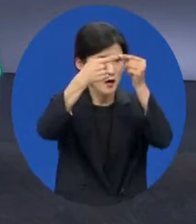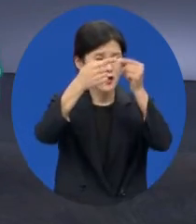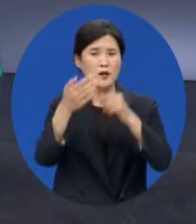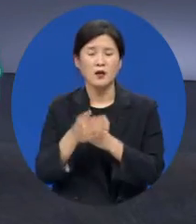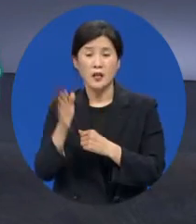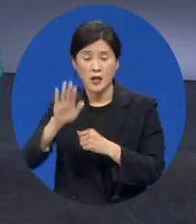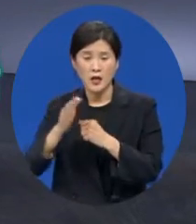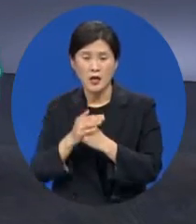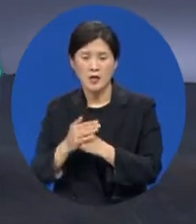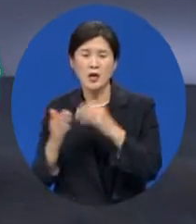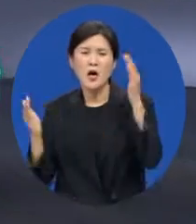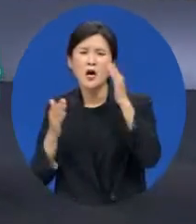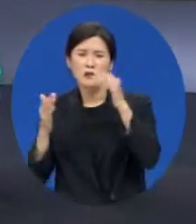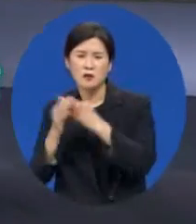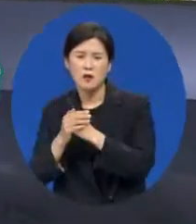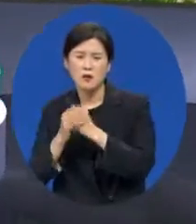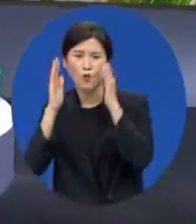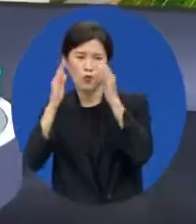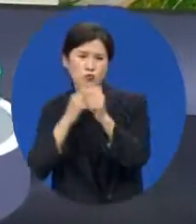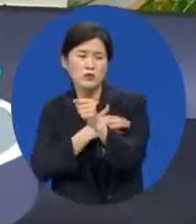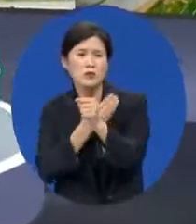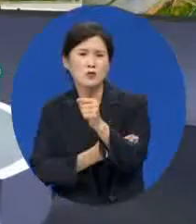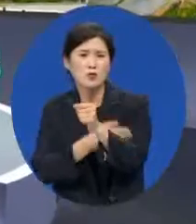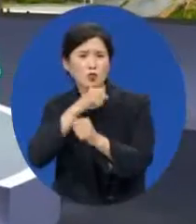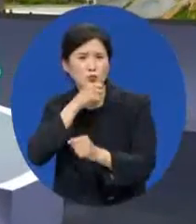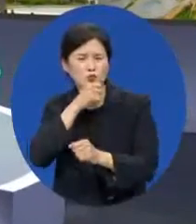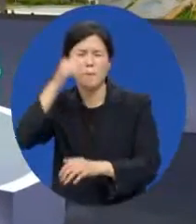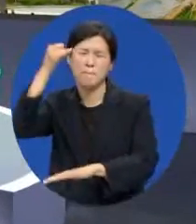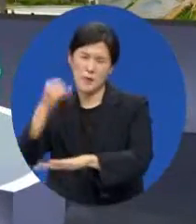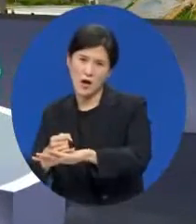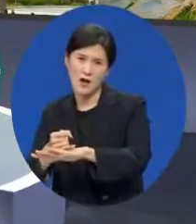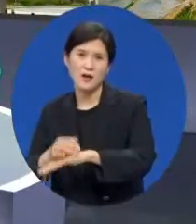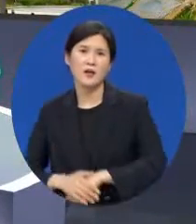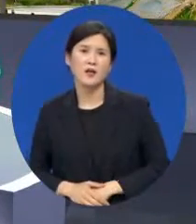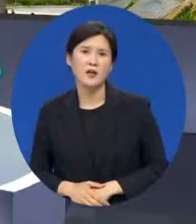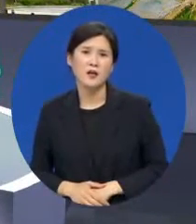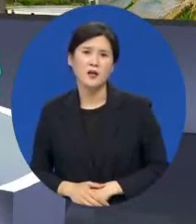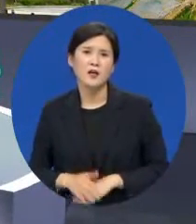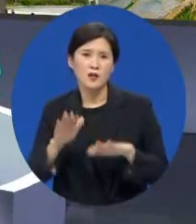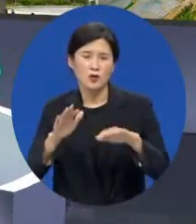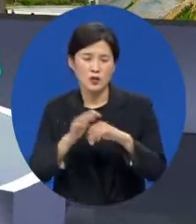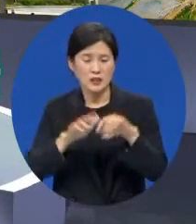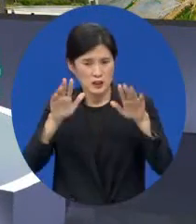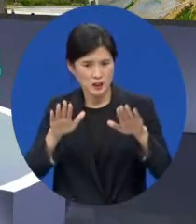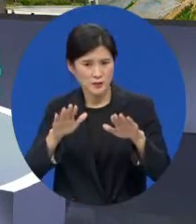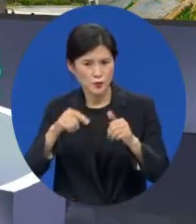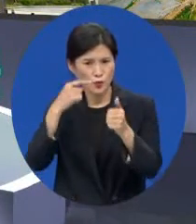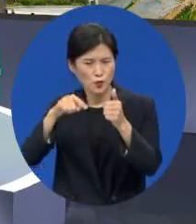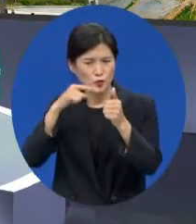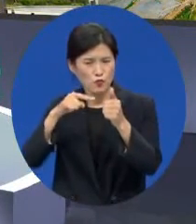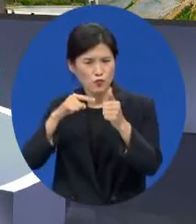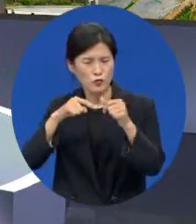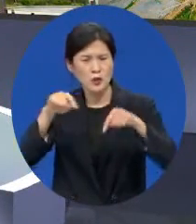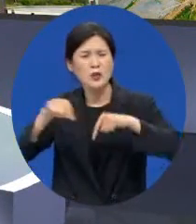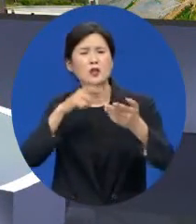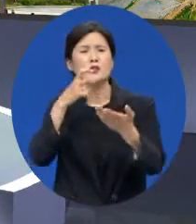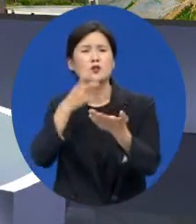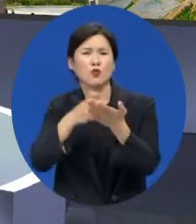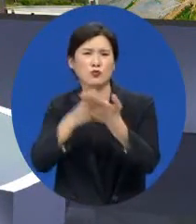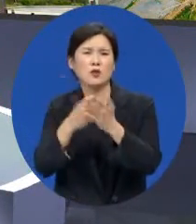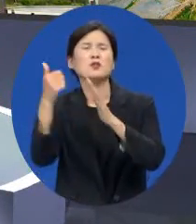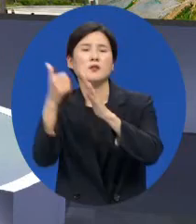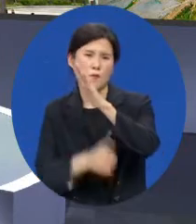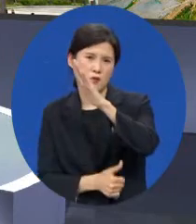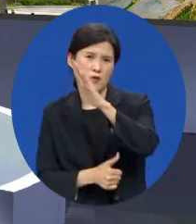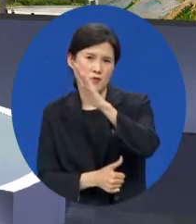학생들의 학력 수도는 최하위 라는 것입니다 이는 단언컨대 현 3종 교육의 정책의 대 실패 라고